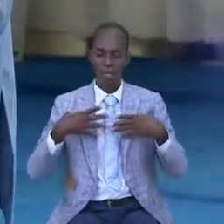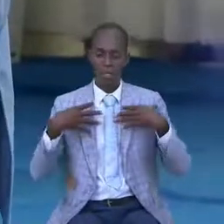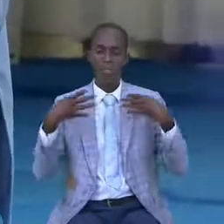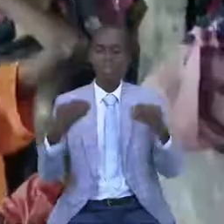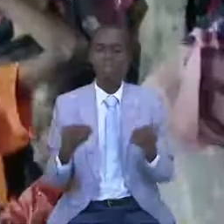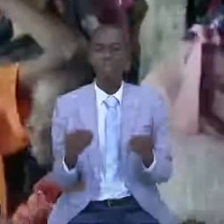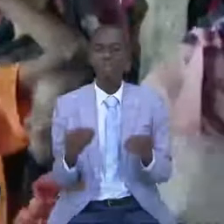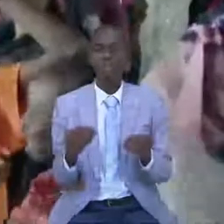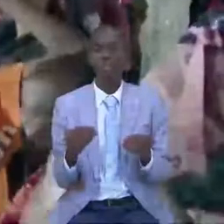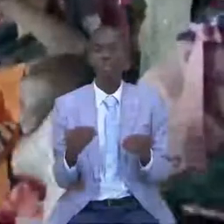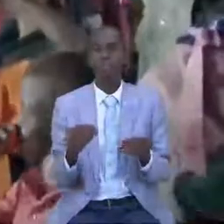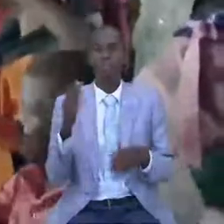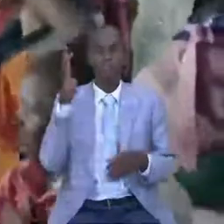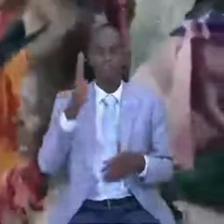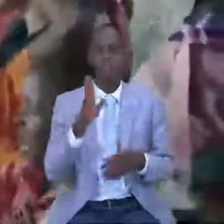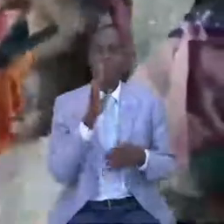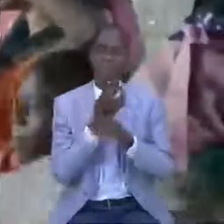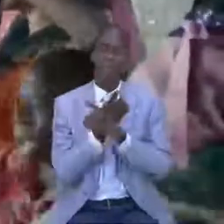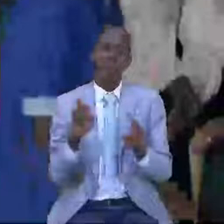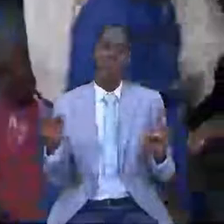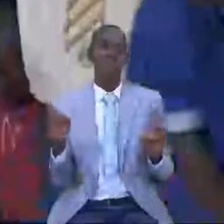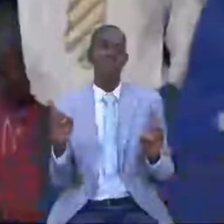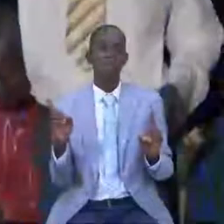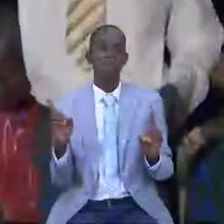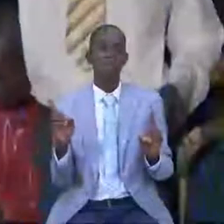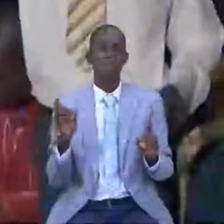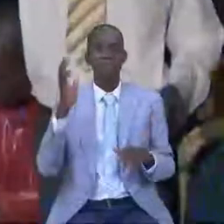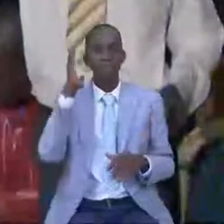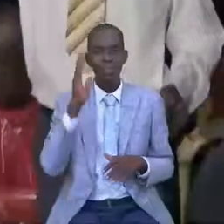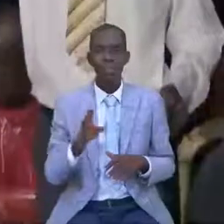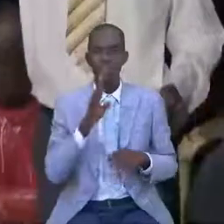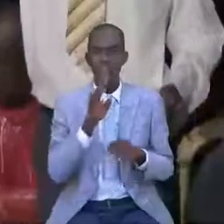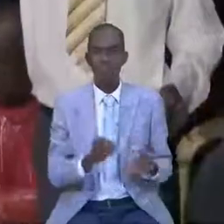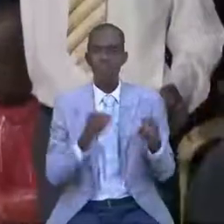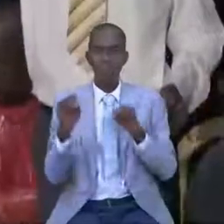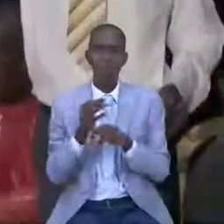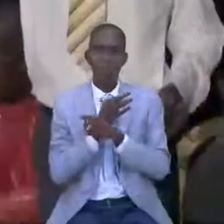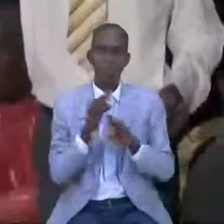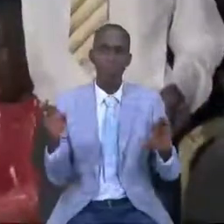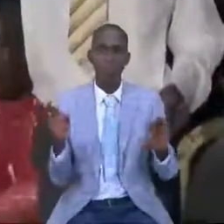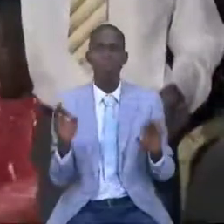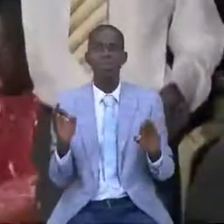invoquera le nom du Seigneur sera guéri, sera délivré,